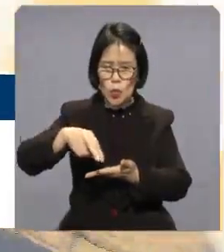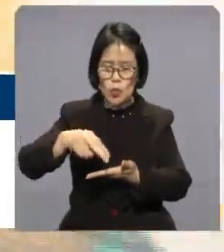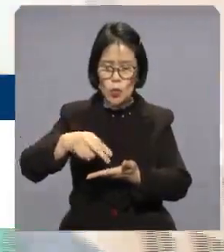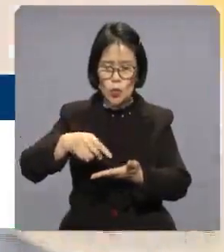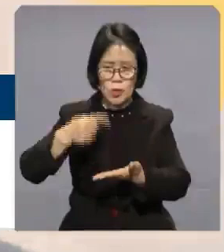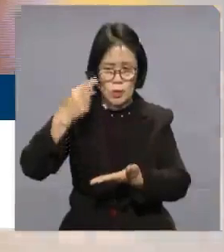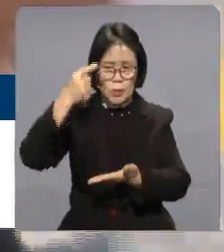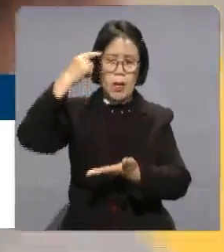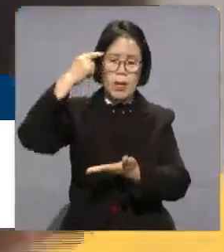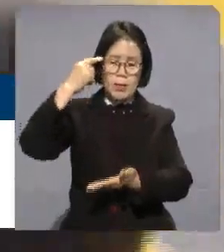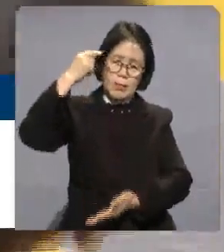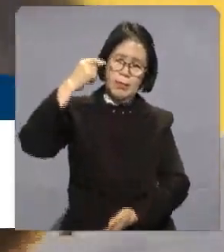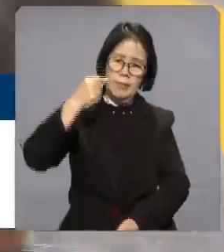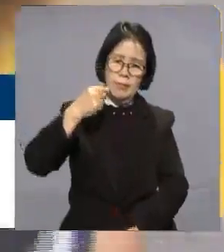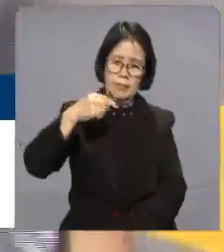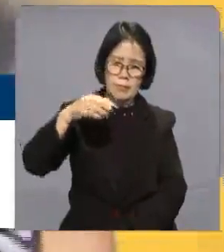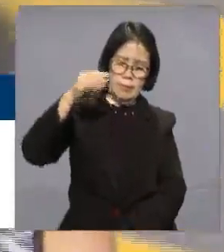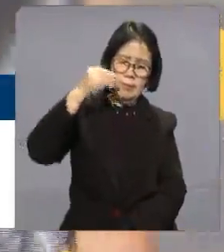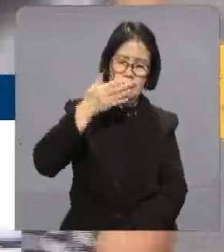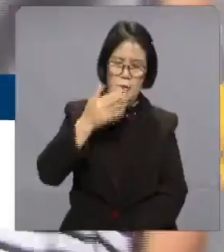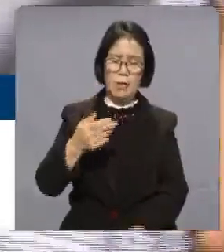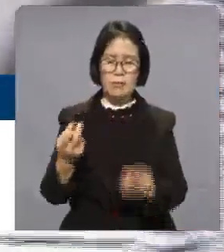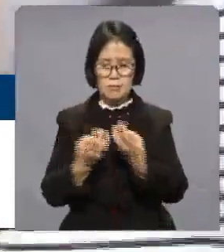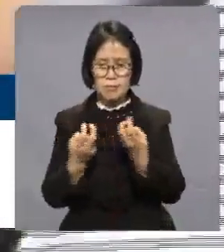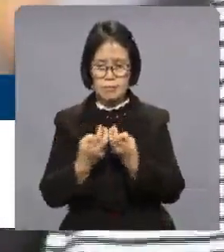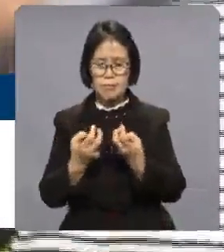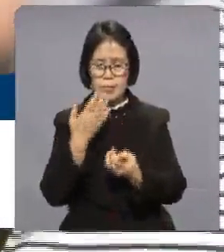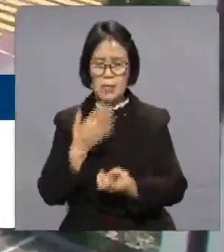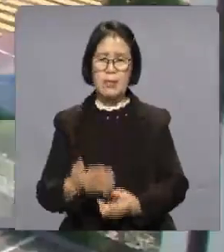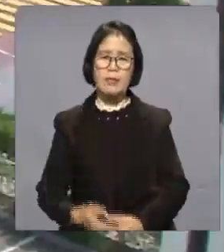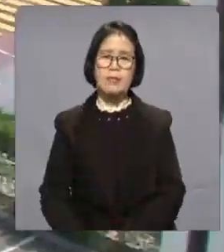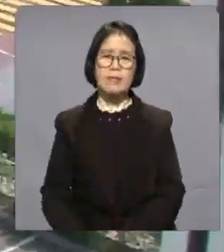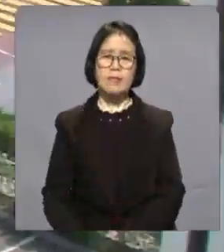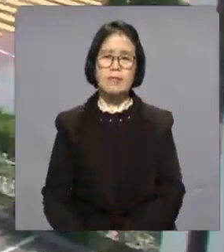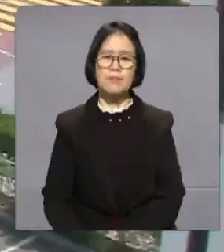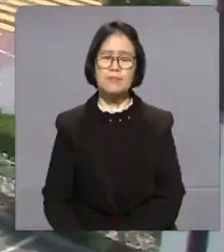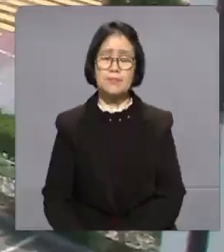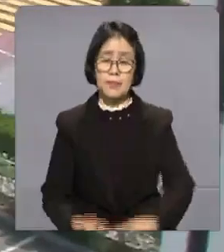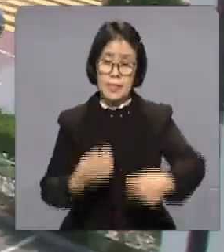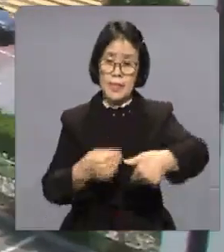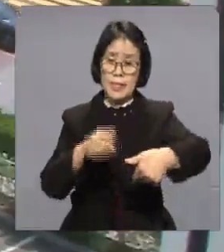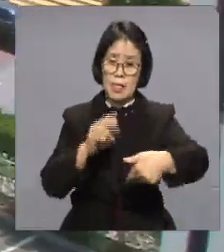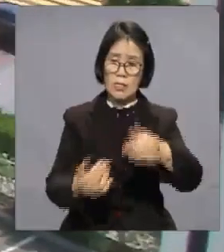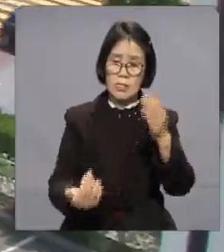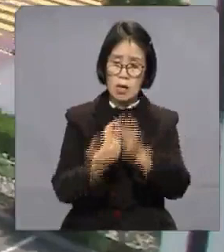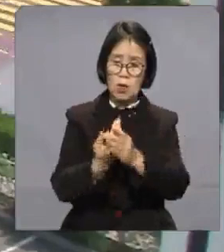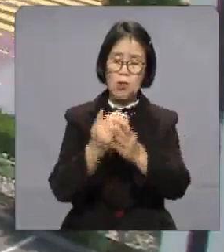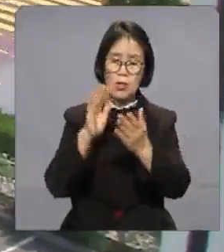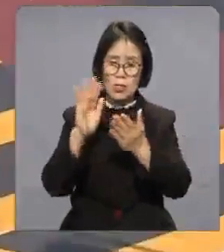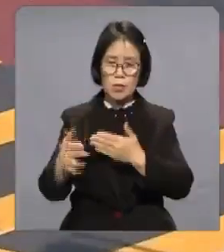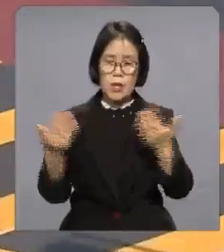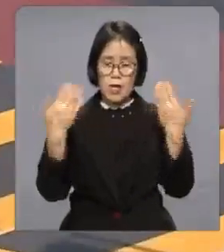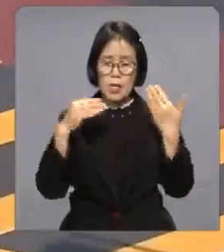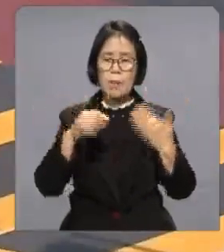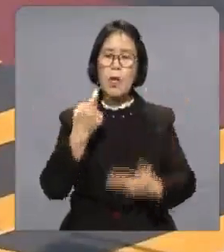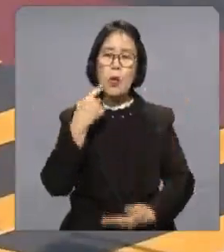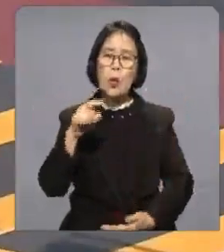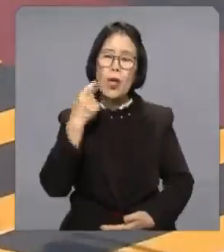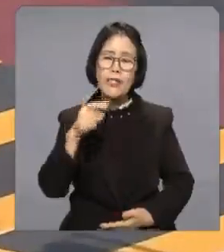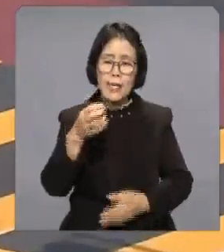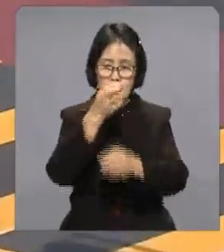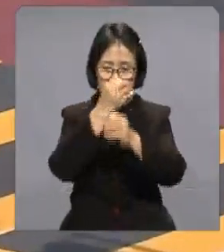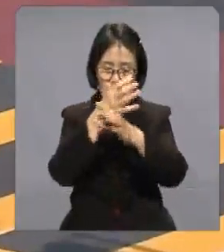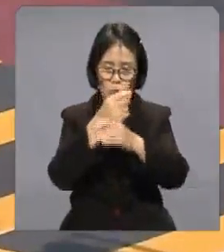조금 더 쉽게 인식할 수 있는 수단이 될 수 있기 때문에. 인천에서는 사고가 일어난 후 학교 앞에 노란색